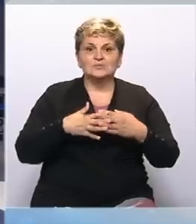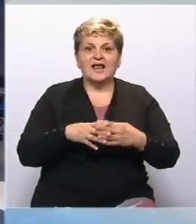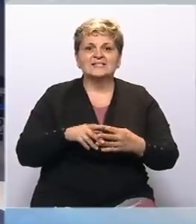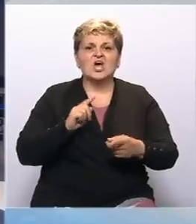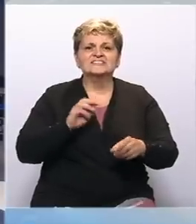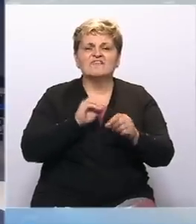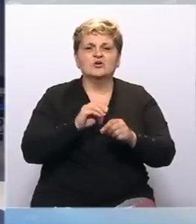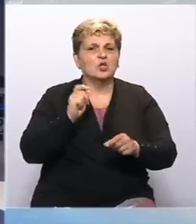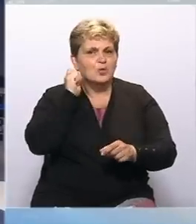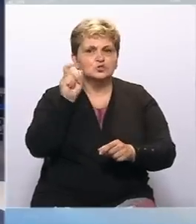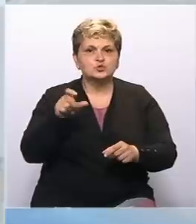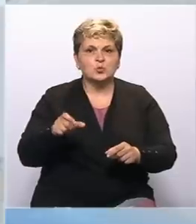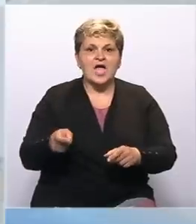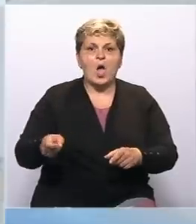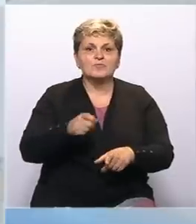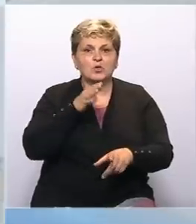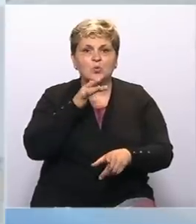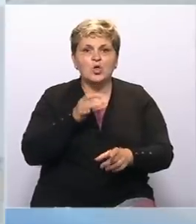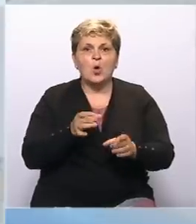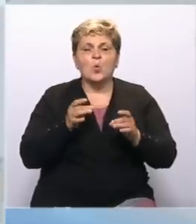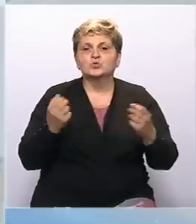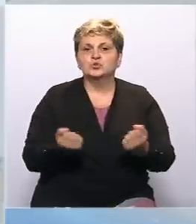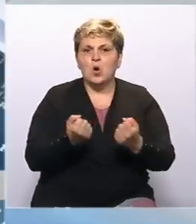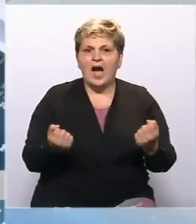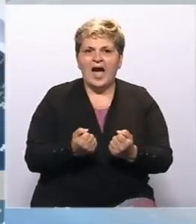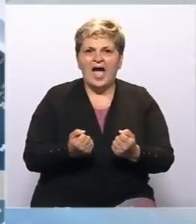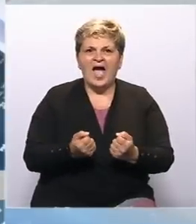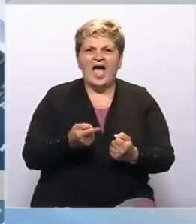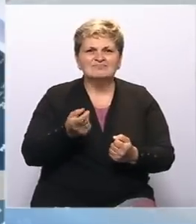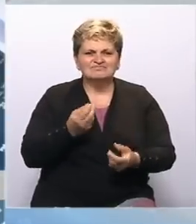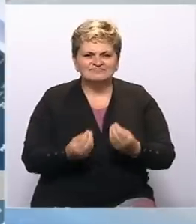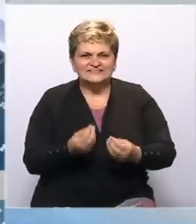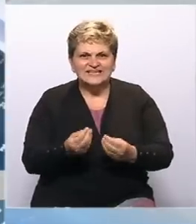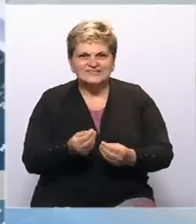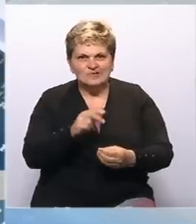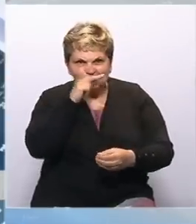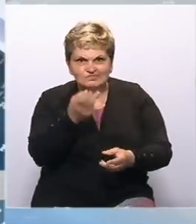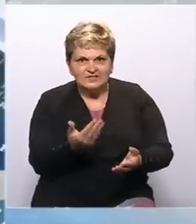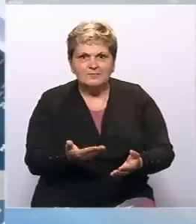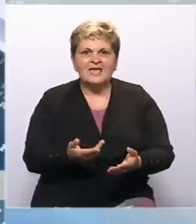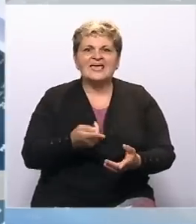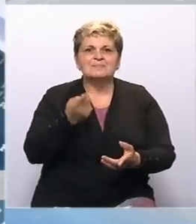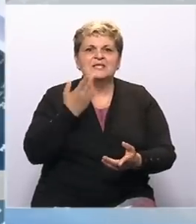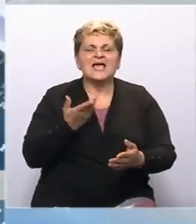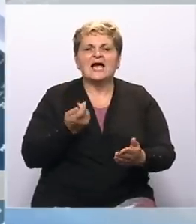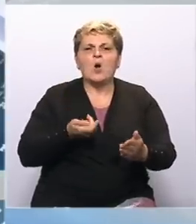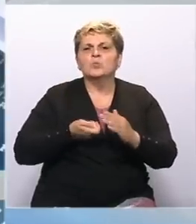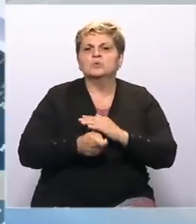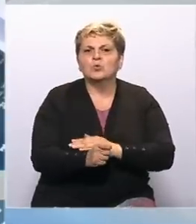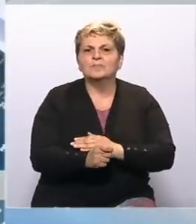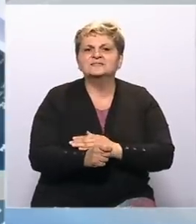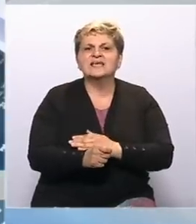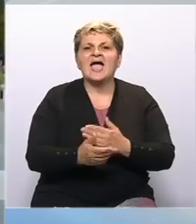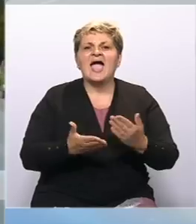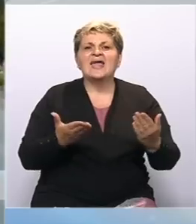Cure organizovao je u Sarajevu uličnu akciju. Seksualno uznemiravanje predstavlja spoj seksualnog uznemiravanja i korupcije, odnosno